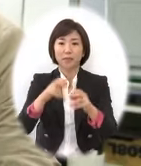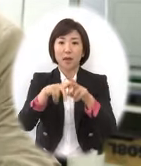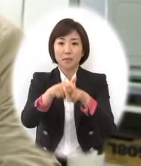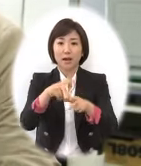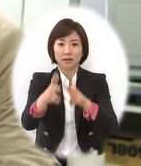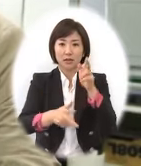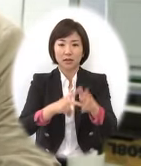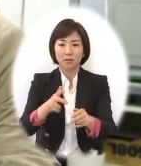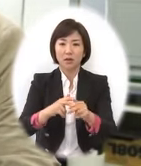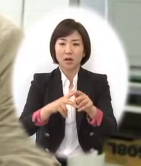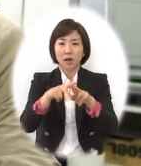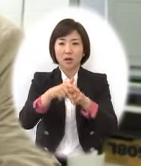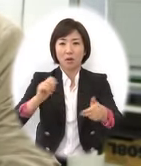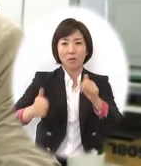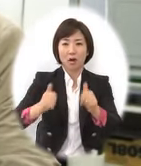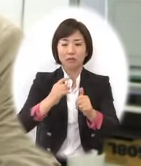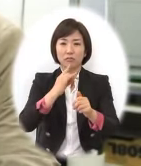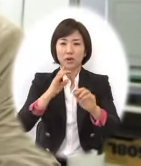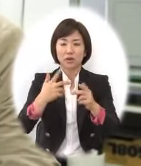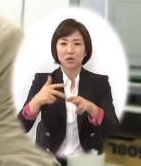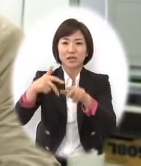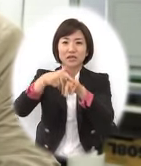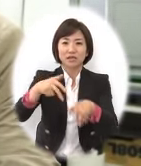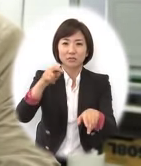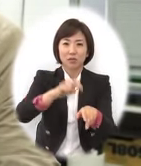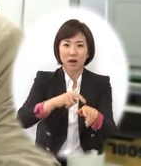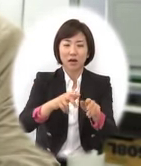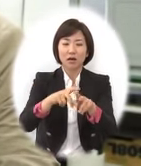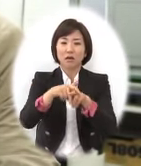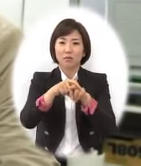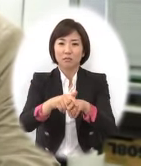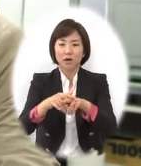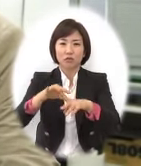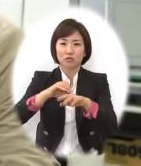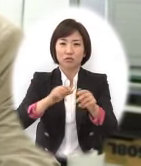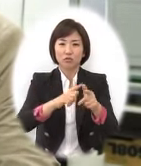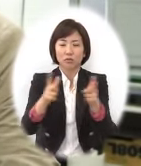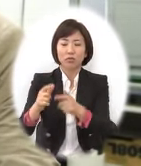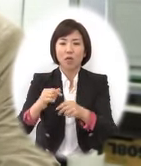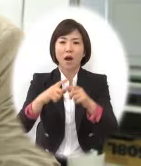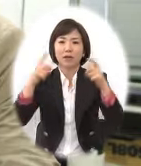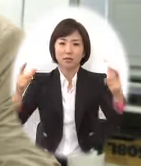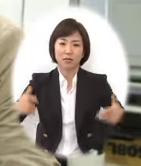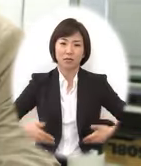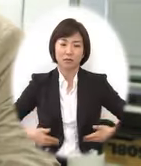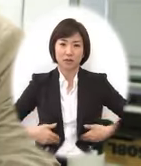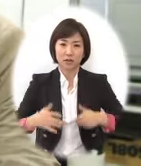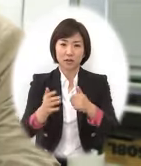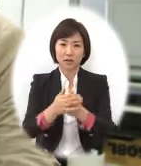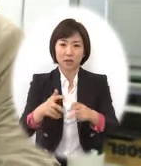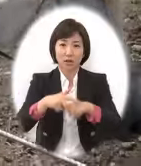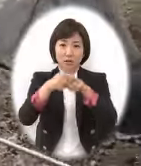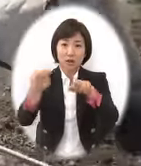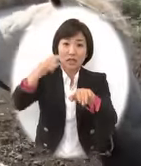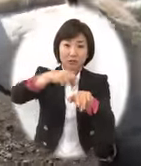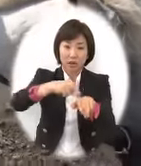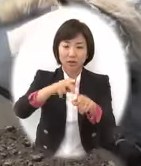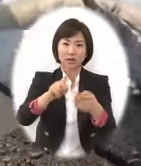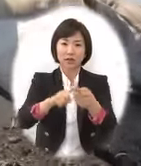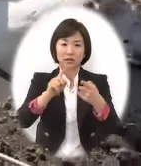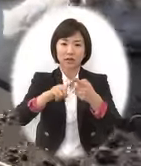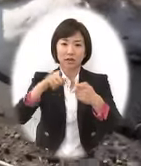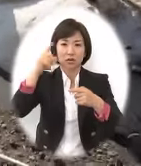말산업이 경마뿐만 아니고 승마, 마육 부분에 확대가 돼야 되는 부분이기 때문에 승마인 경우는